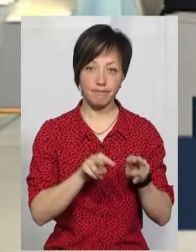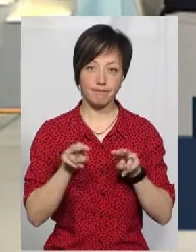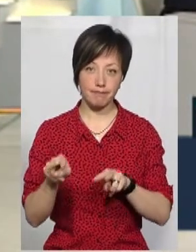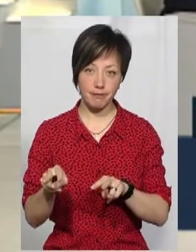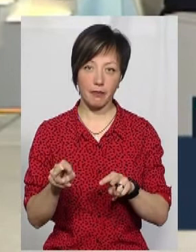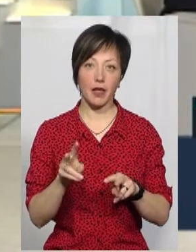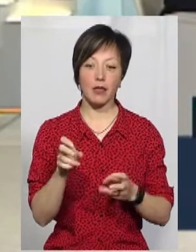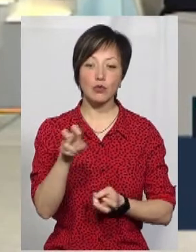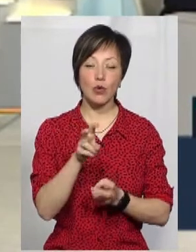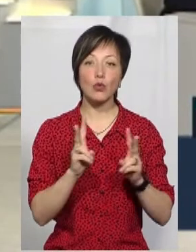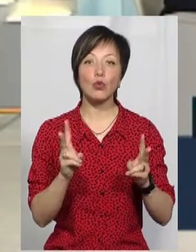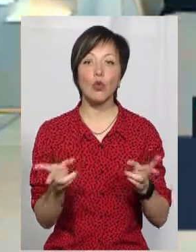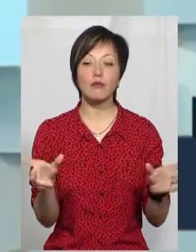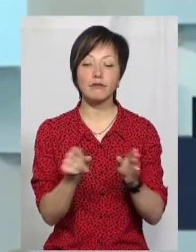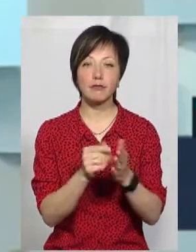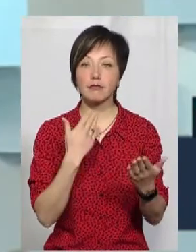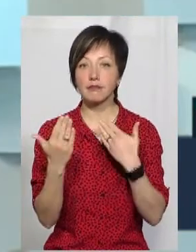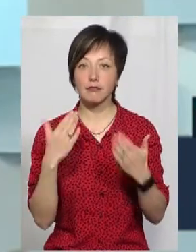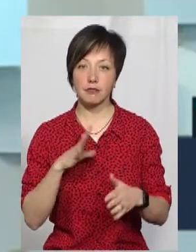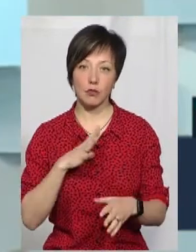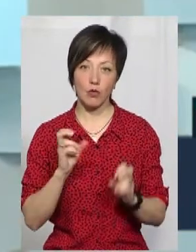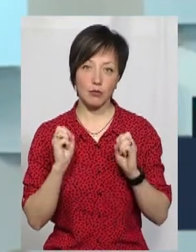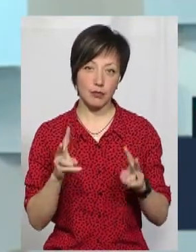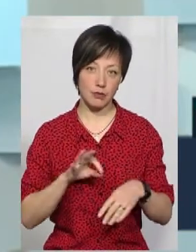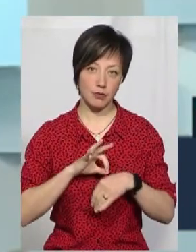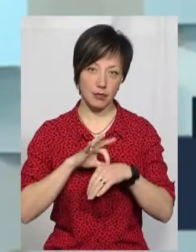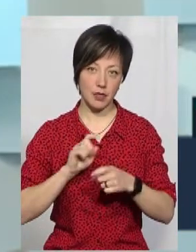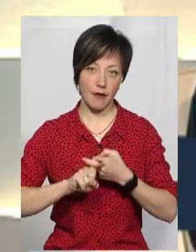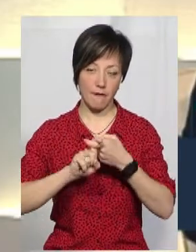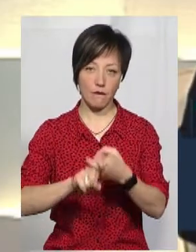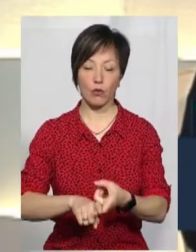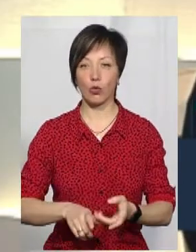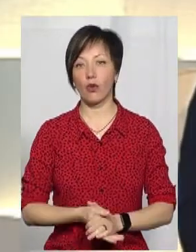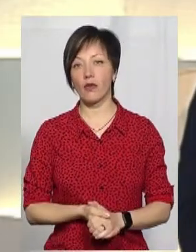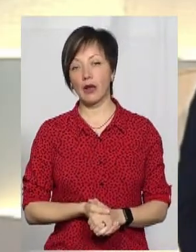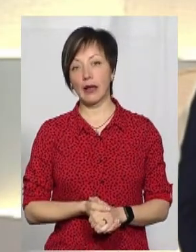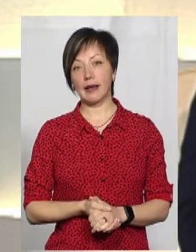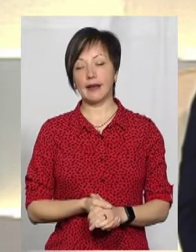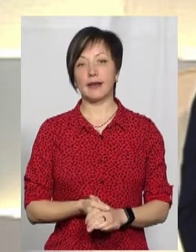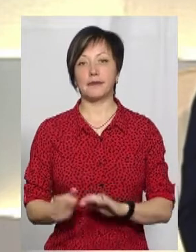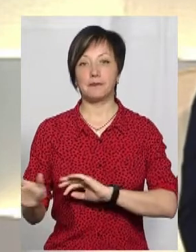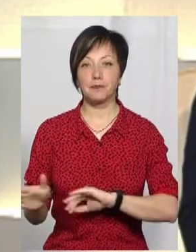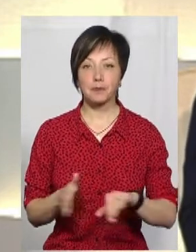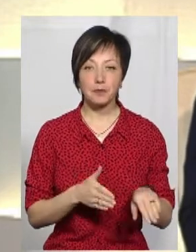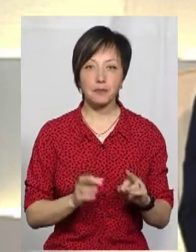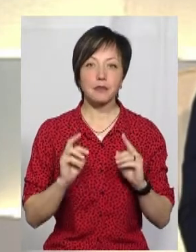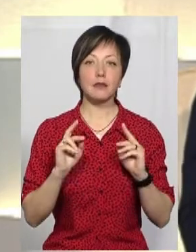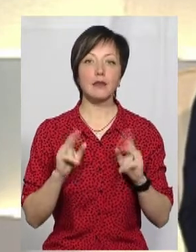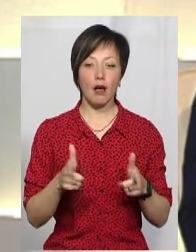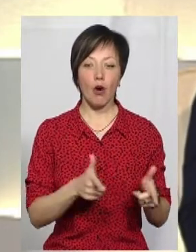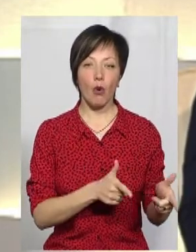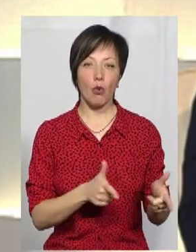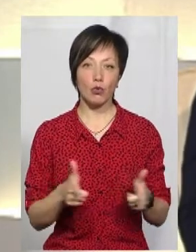відпрацювання і контактів, які також можуть бути під загрозою захворювання. Отже, про те, як